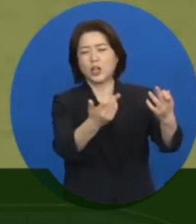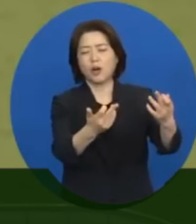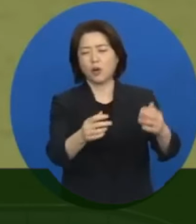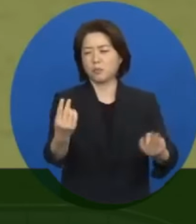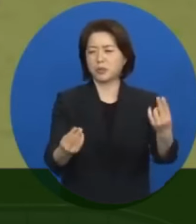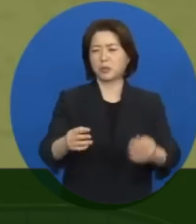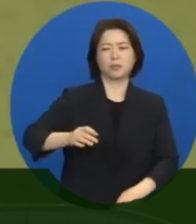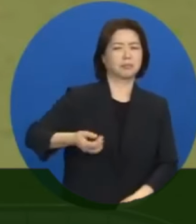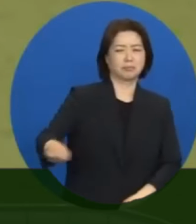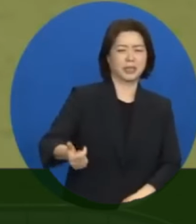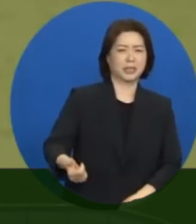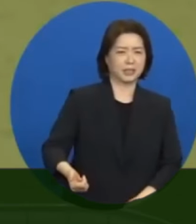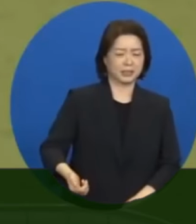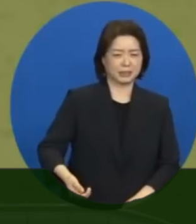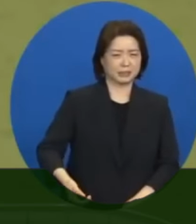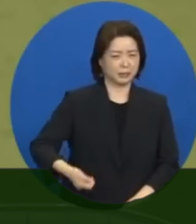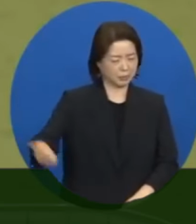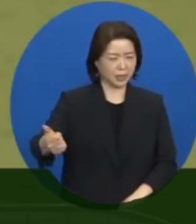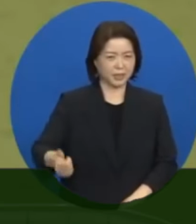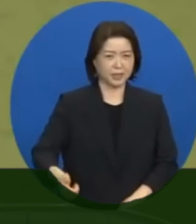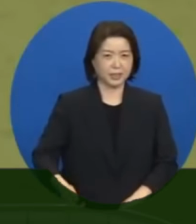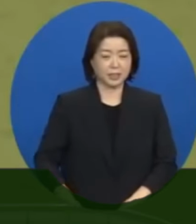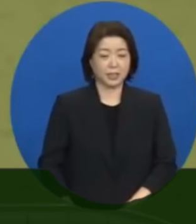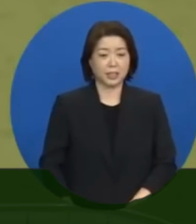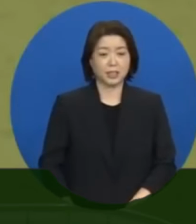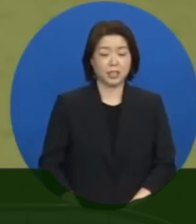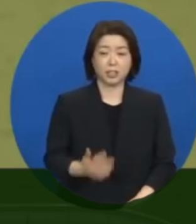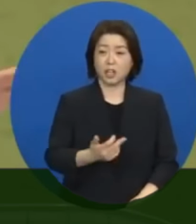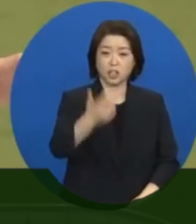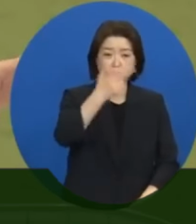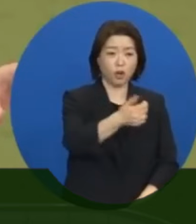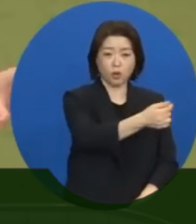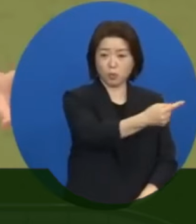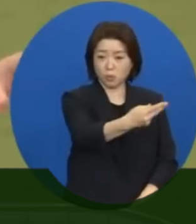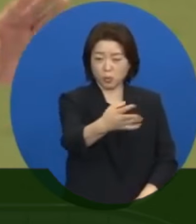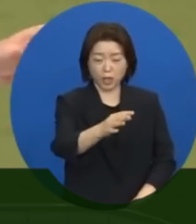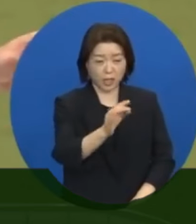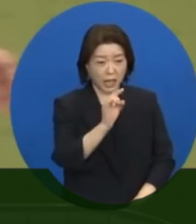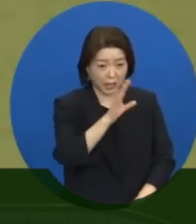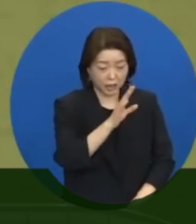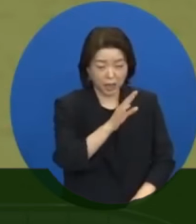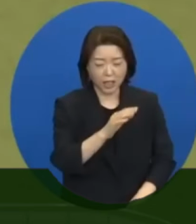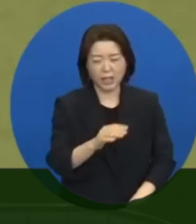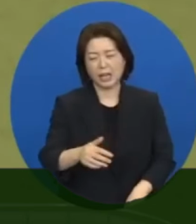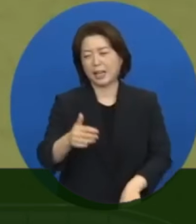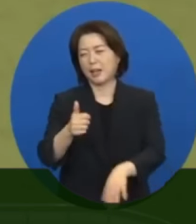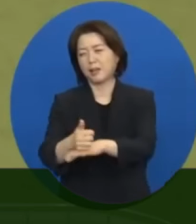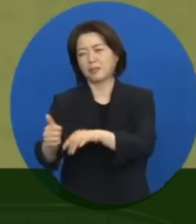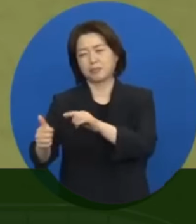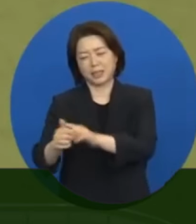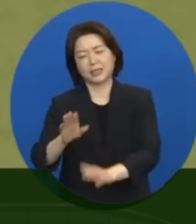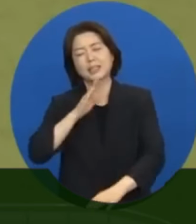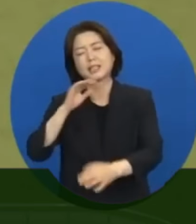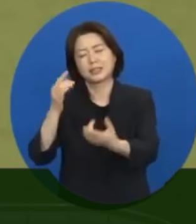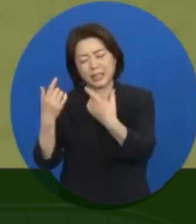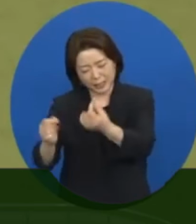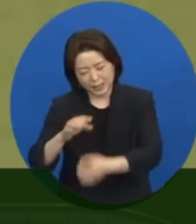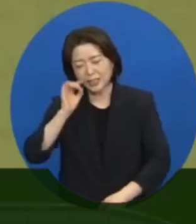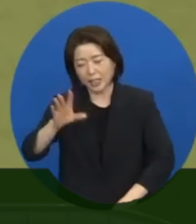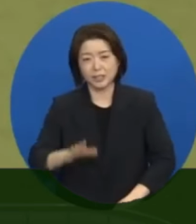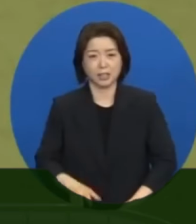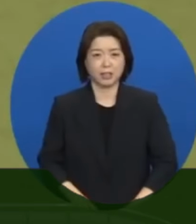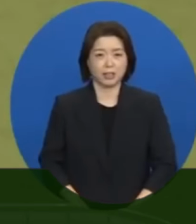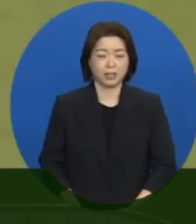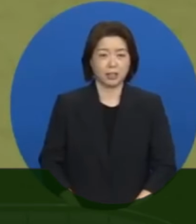아 걔는 볼 것도 없어요 걔는 얘네들이 지금 주전인 얘네들이 안 되면 안 되는 거 얘는 볼 것도 없습니다 일곱 명이라고 하는 7이란 숫자